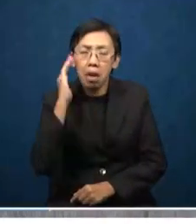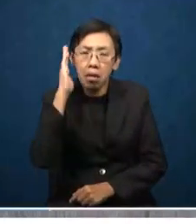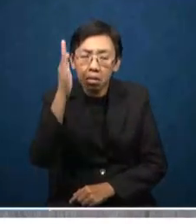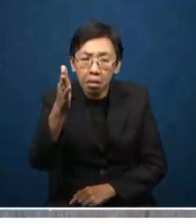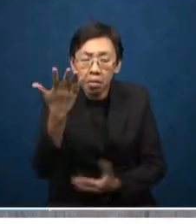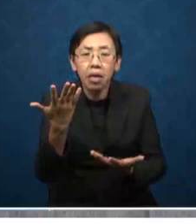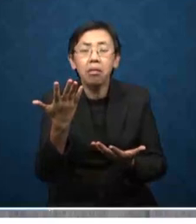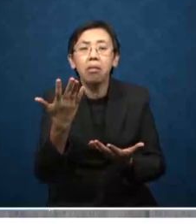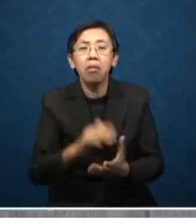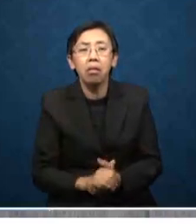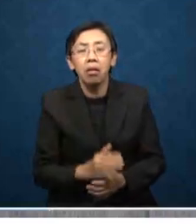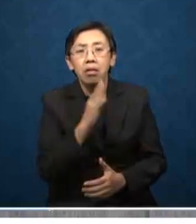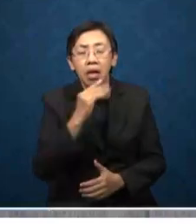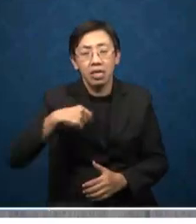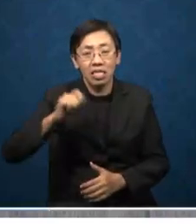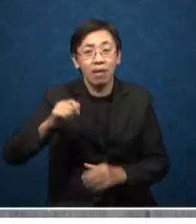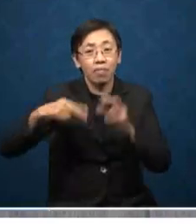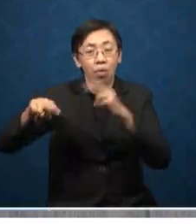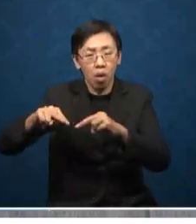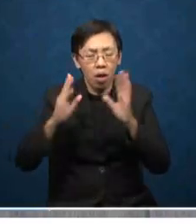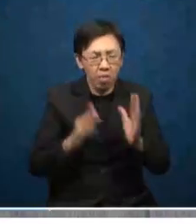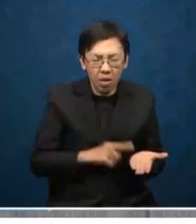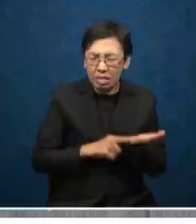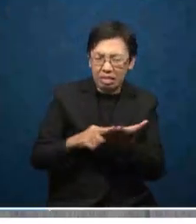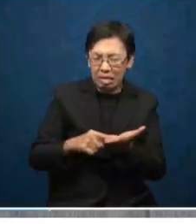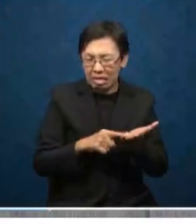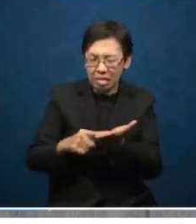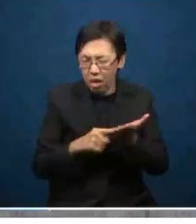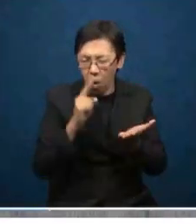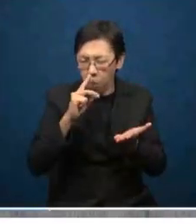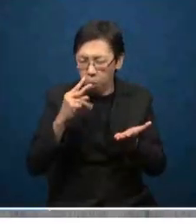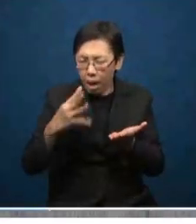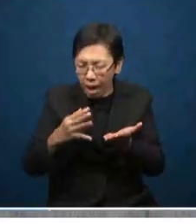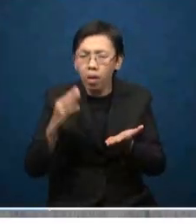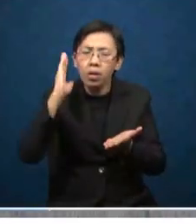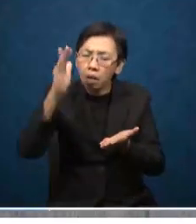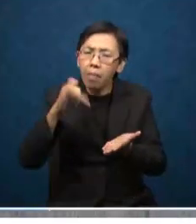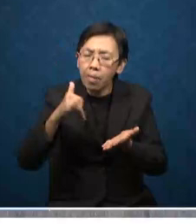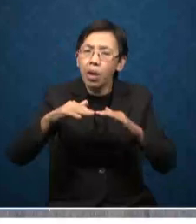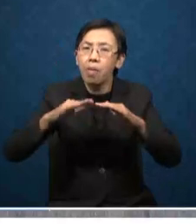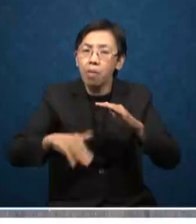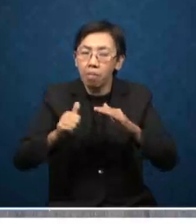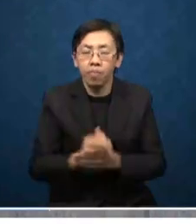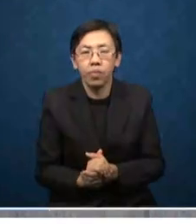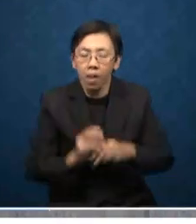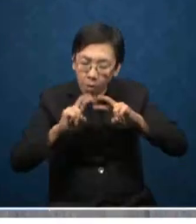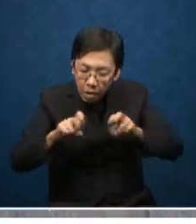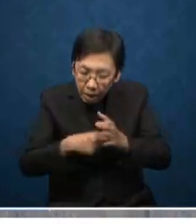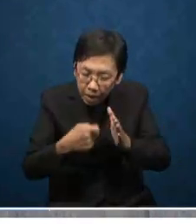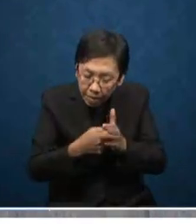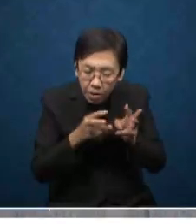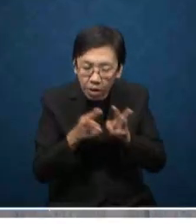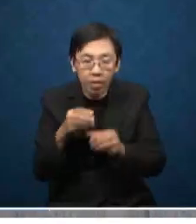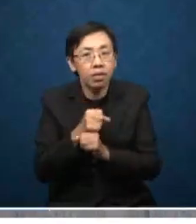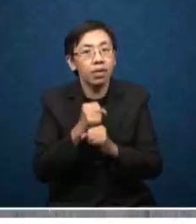คดีที่มาสู่ศาลปกครองลดน้อยลงกล่าวคือถ้าหากว่าเมื่อท่านวิเคราะห์เหตุหรือวางแนวทางปฏิบัติ